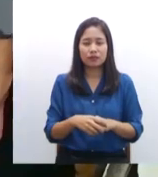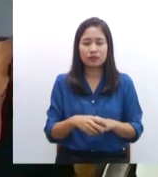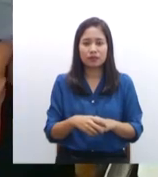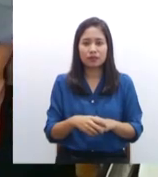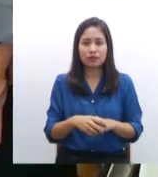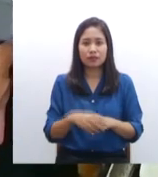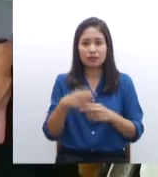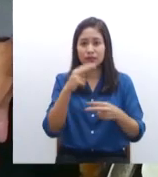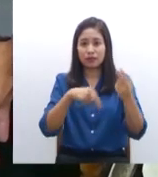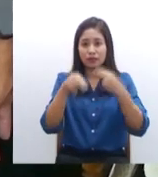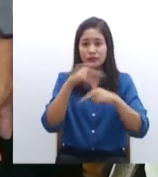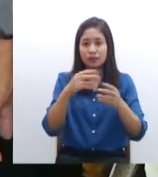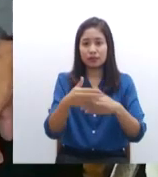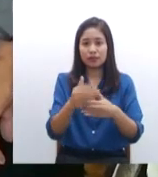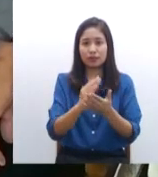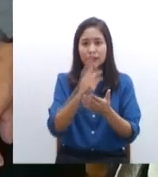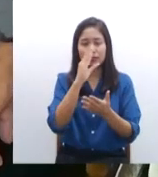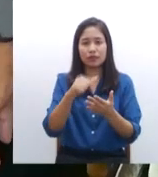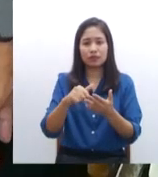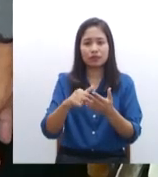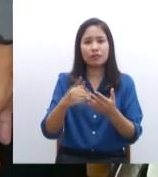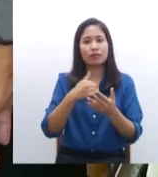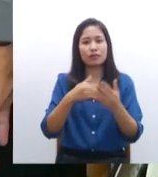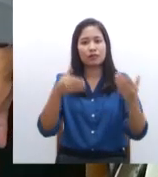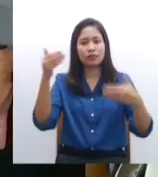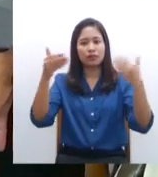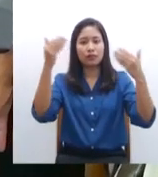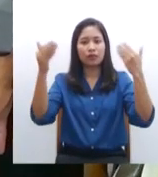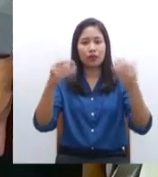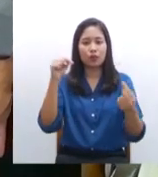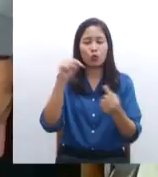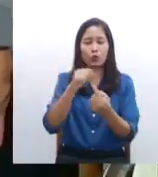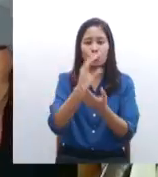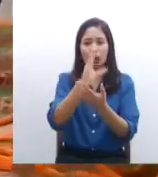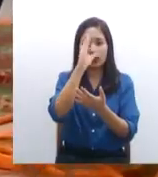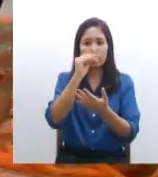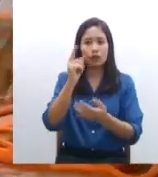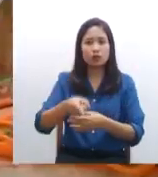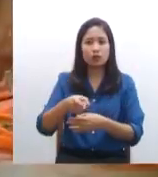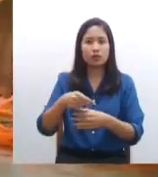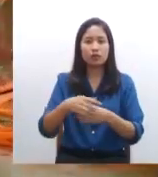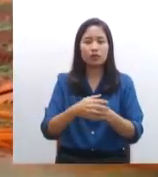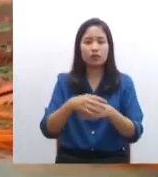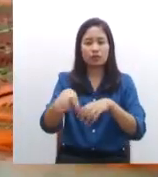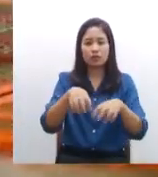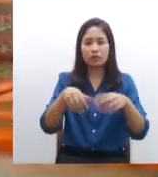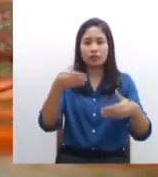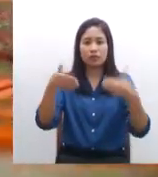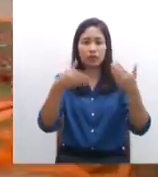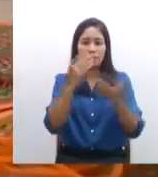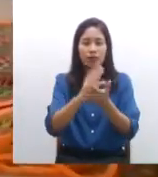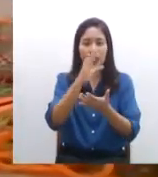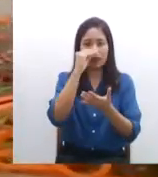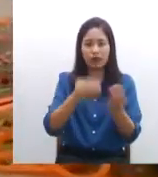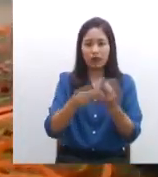การนิเทศในห้องเรียนสังเกตการจัดบรรยากาศในชั้นเรียนที่เอื้อต่อการเรียนรู้การจัดกิจกรรมการเรียนรู้ที่เน้นให้ผู้